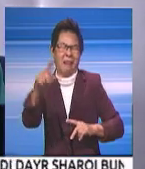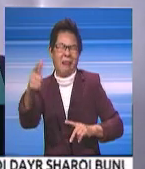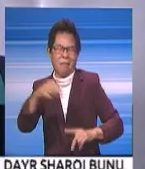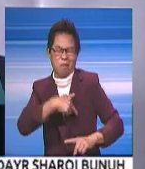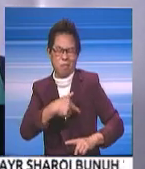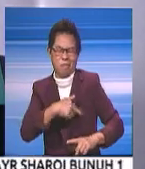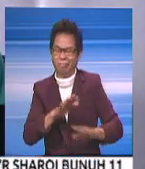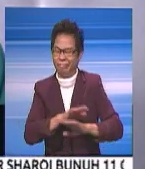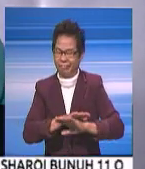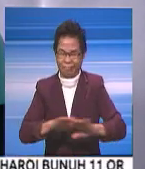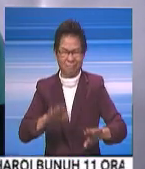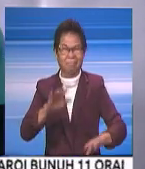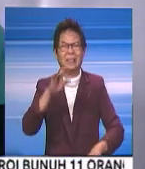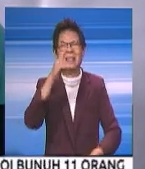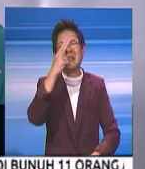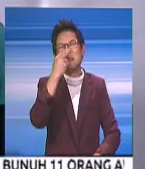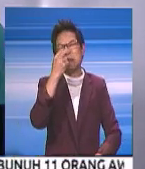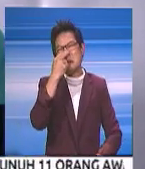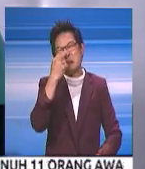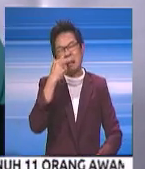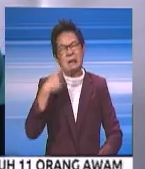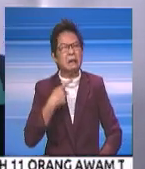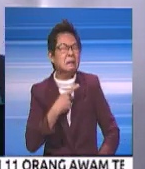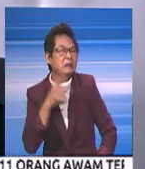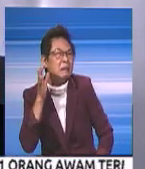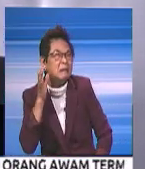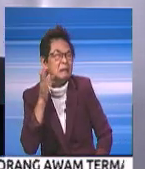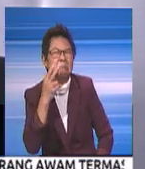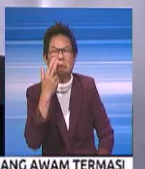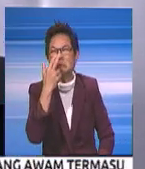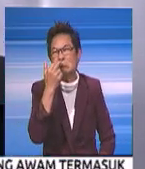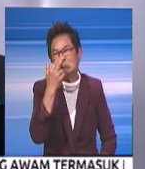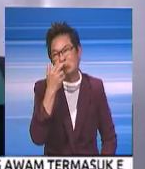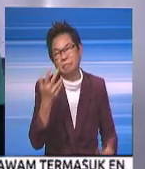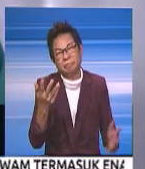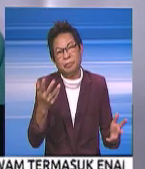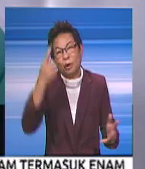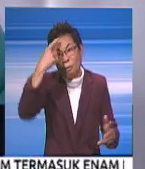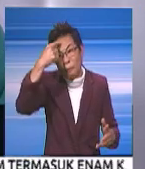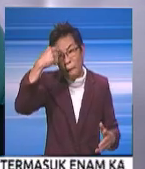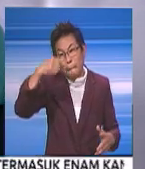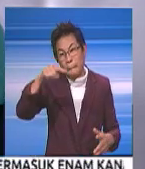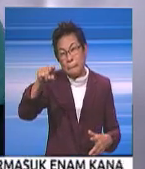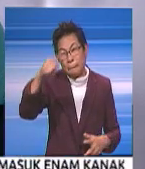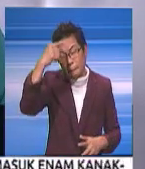agak pelik, yang kita dengar tu agak pelik, dan untuk nak